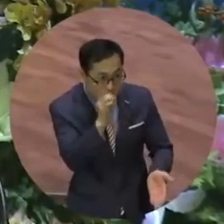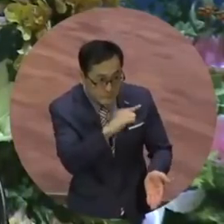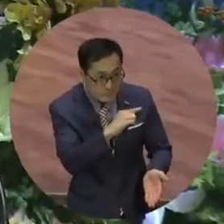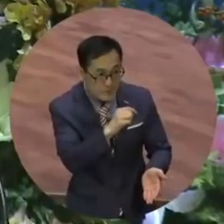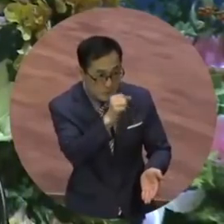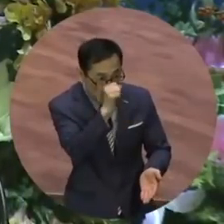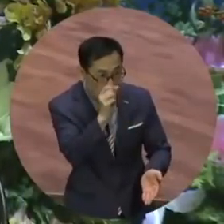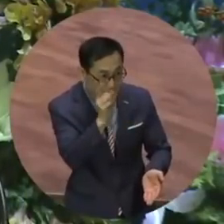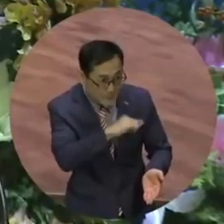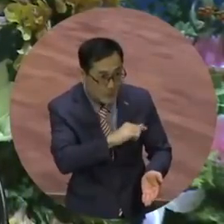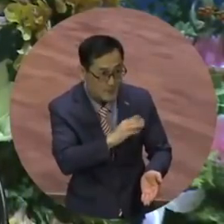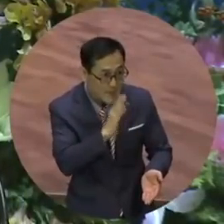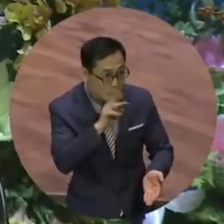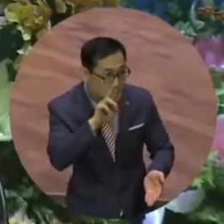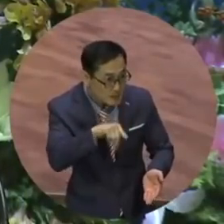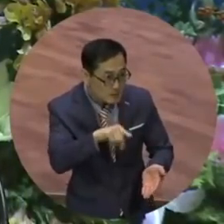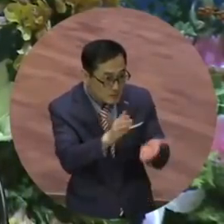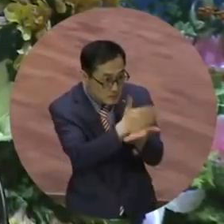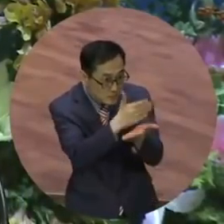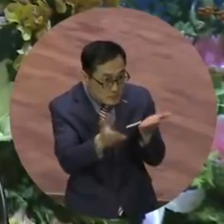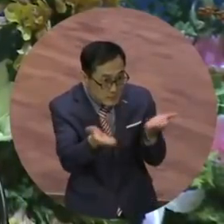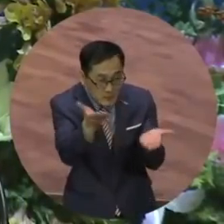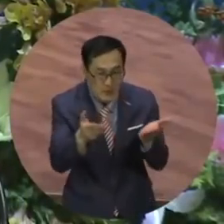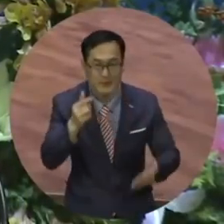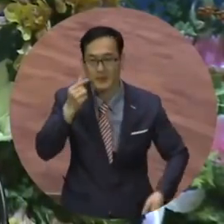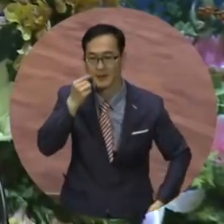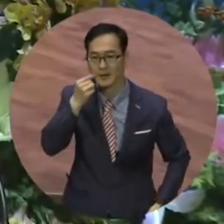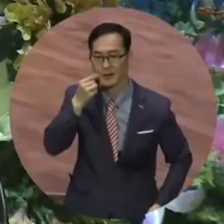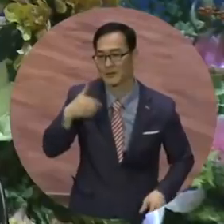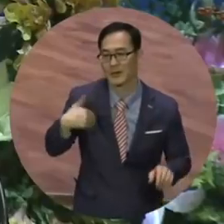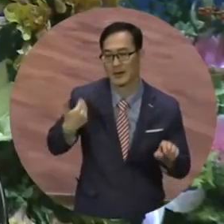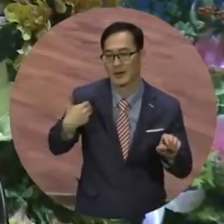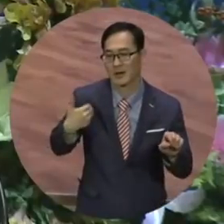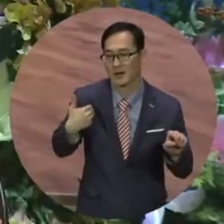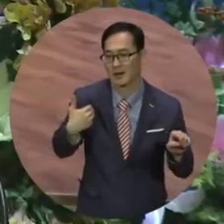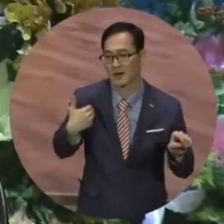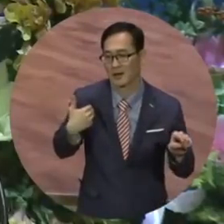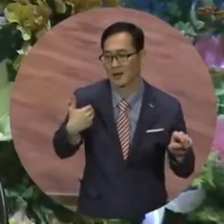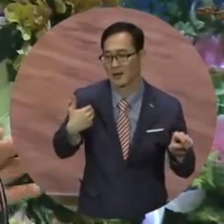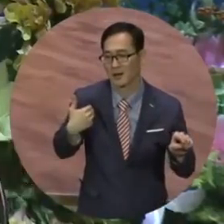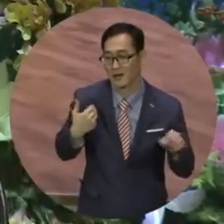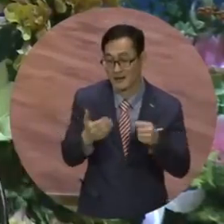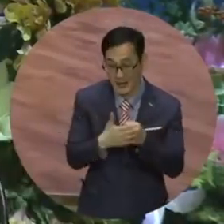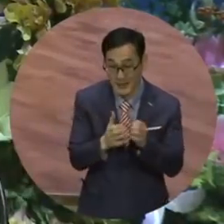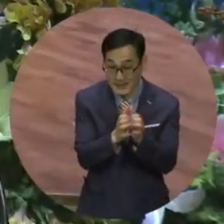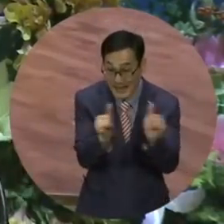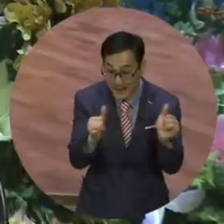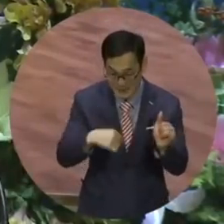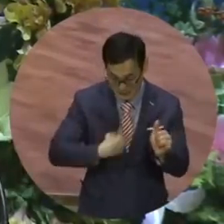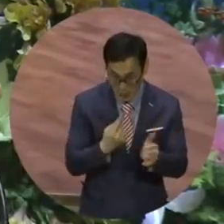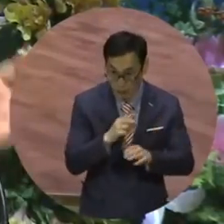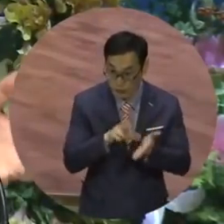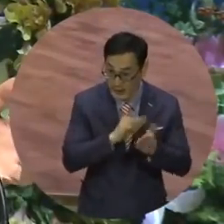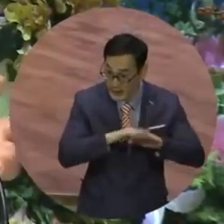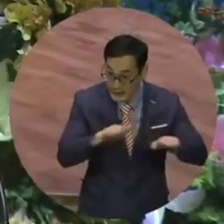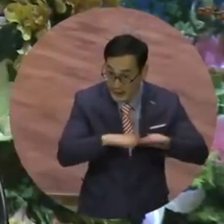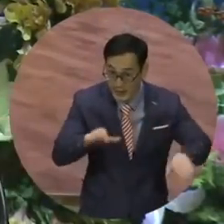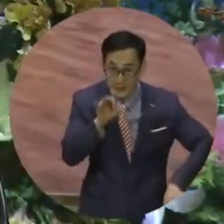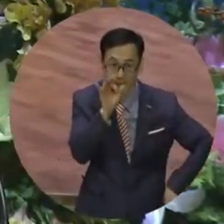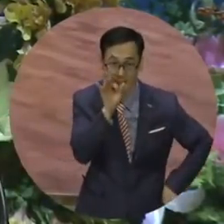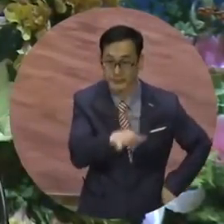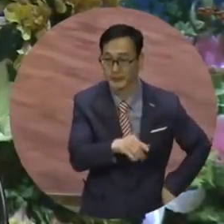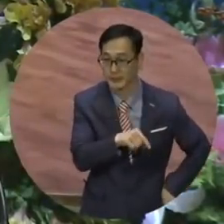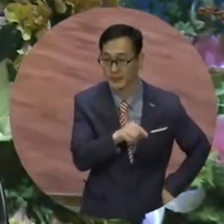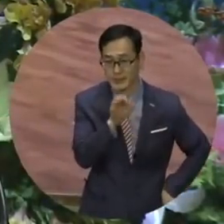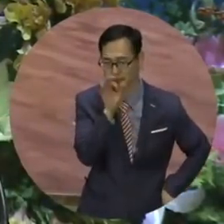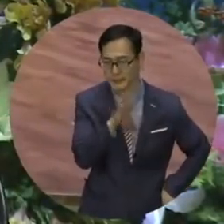그래서 인간의 유일한 길을 몰라요. 그래서 인간 스스로 이런 문제를 해결할 수가 없어요. 절대로 원죄는 해결할